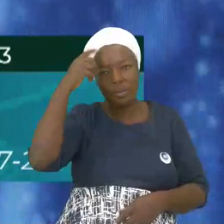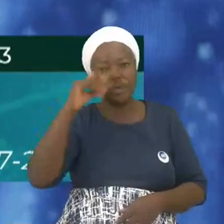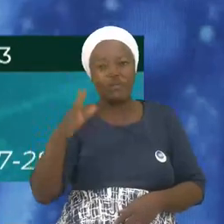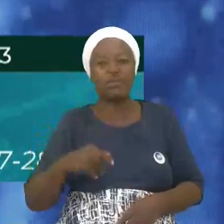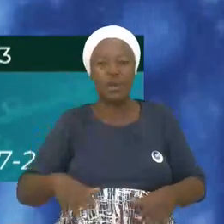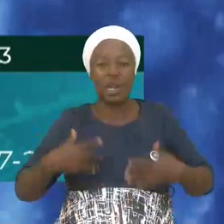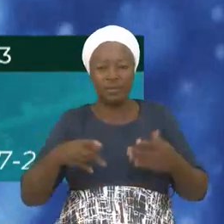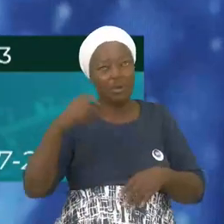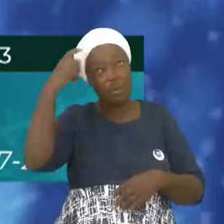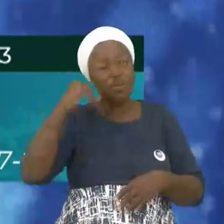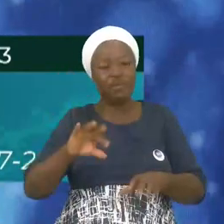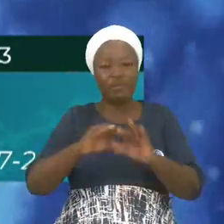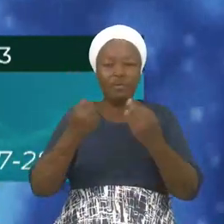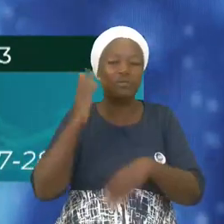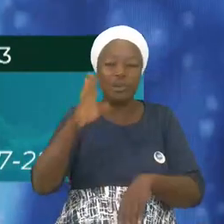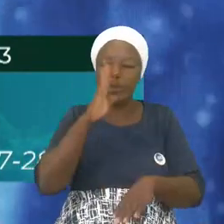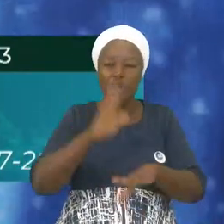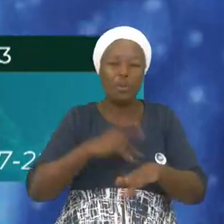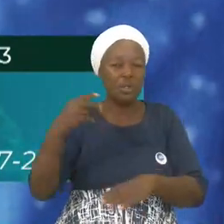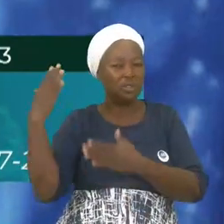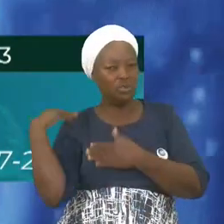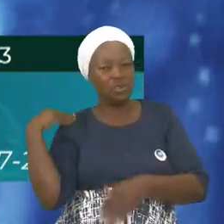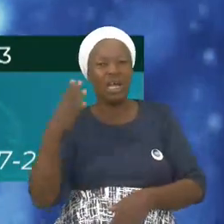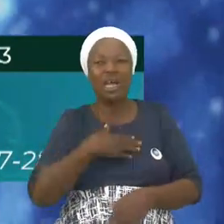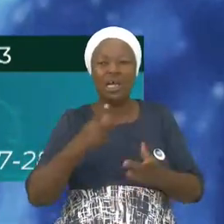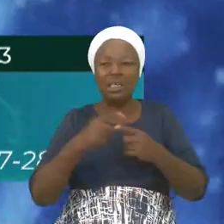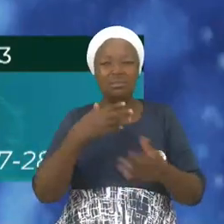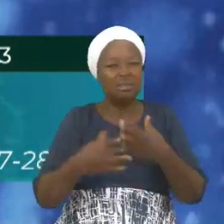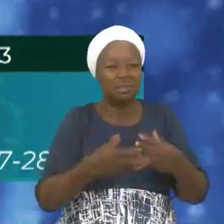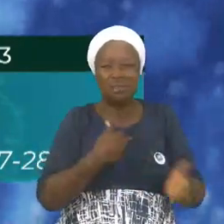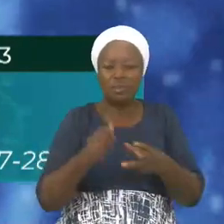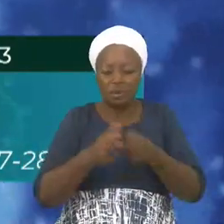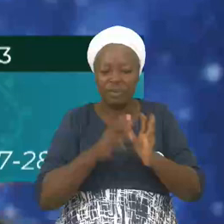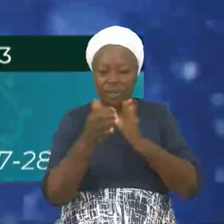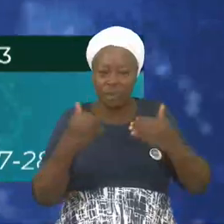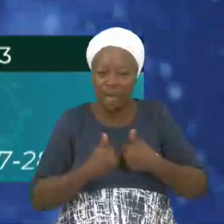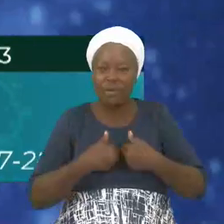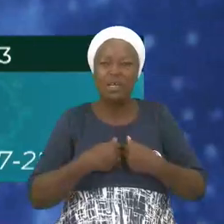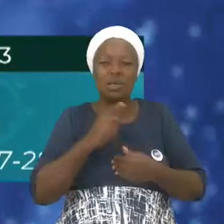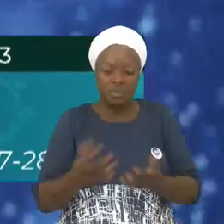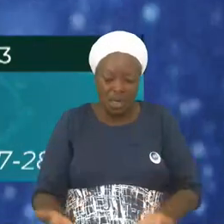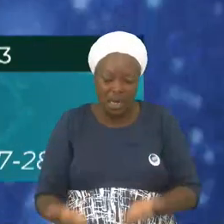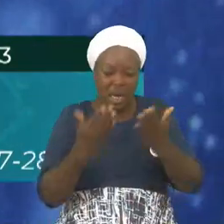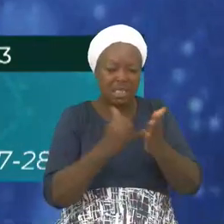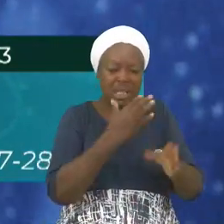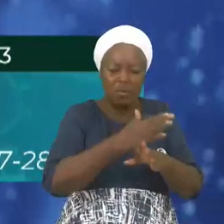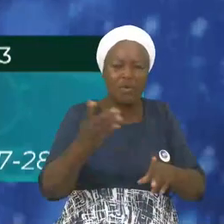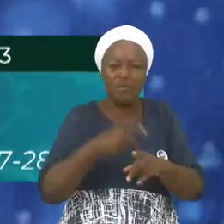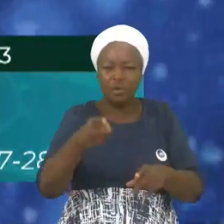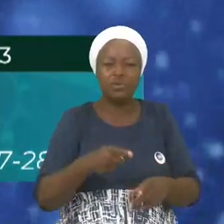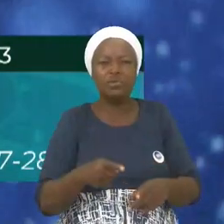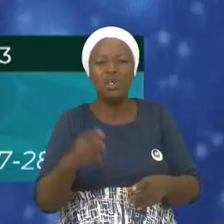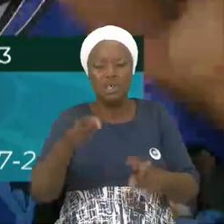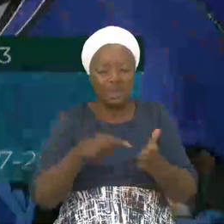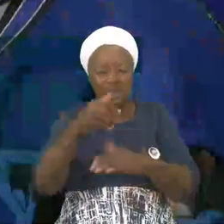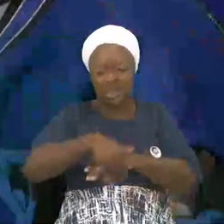domination reposera sur son épaule. La domination de ta vie sera sur son épaule. Et quel